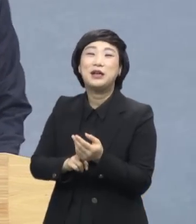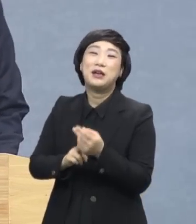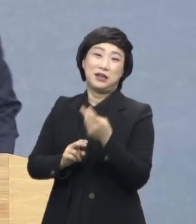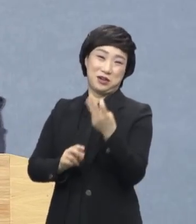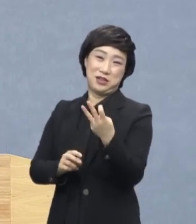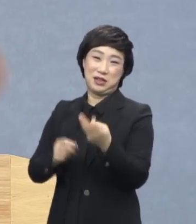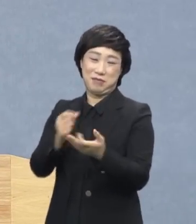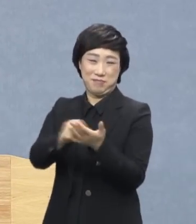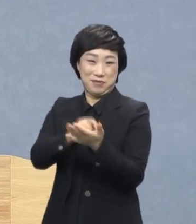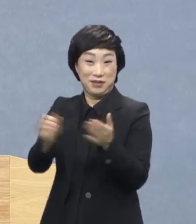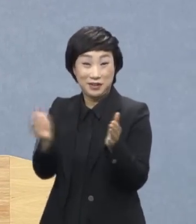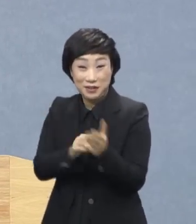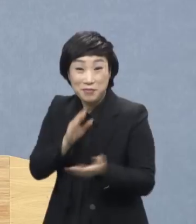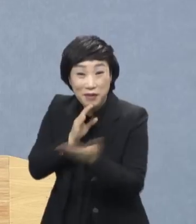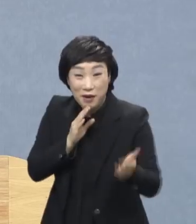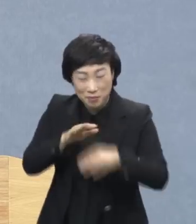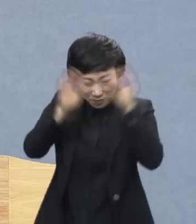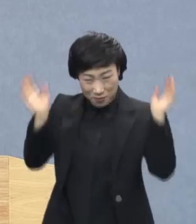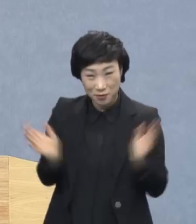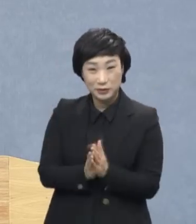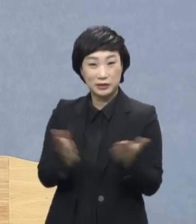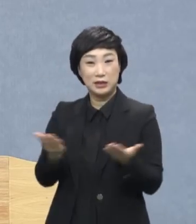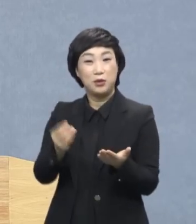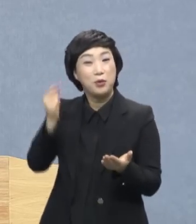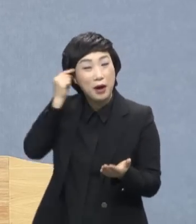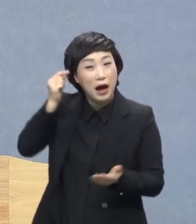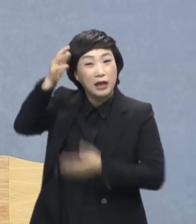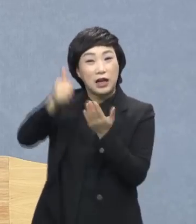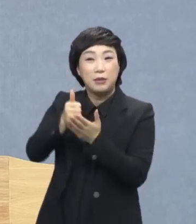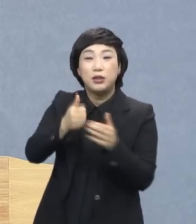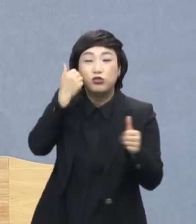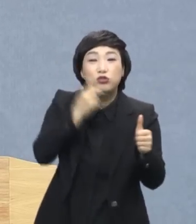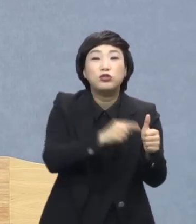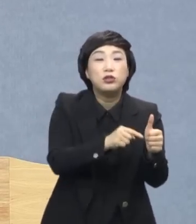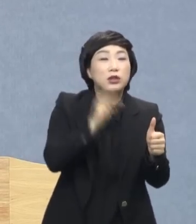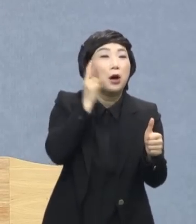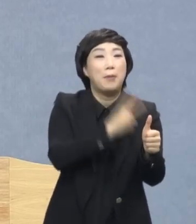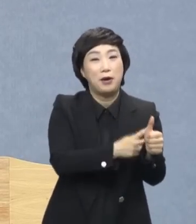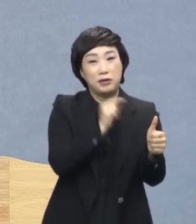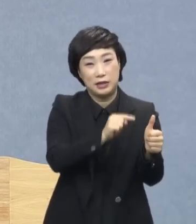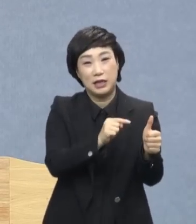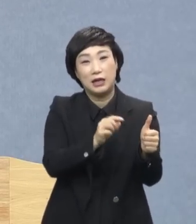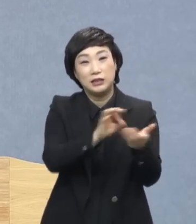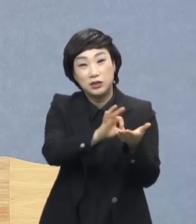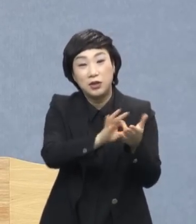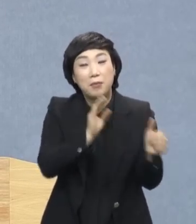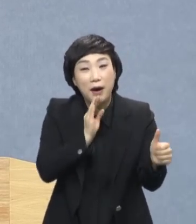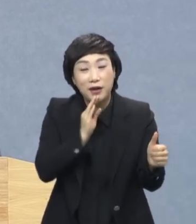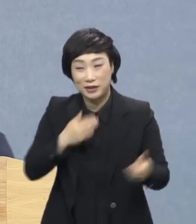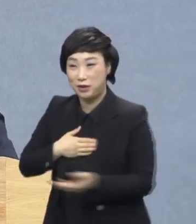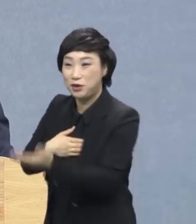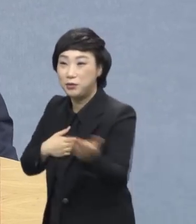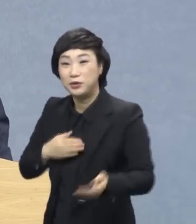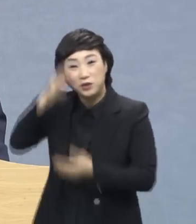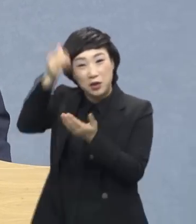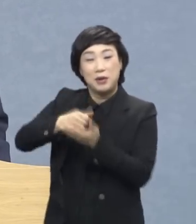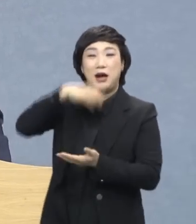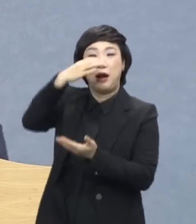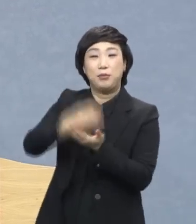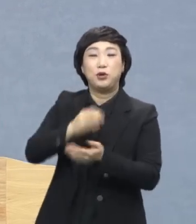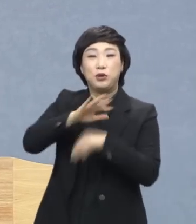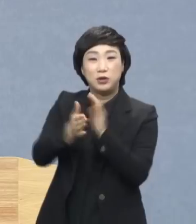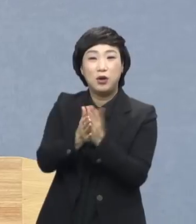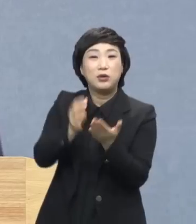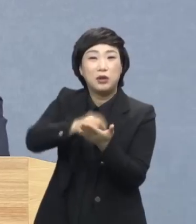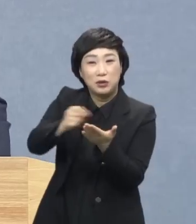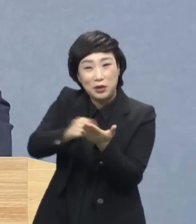말이오. 이 엄청난 역사는 하나님의 한 사람을 쓰면서 우리에게 나타난 그 성령으로 감동된 성경들이